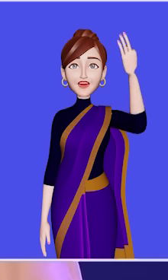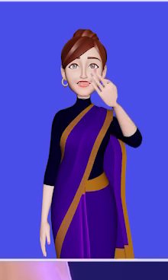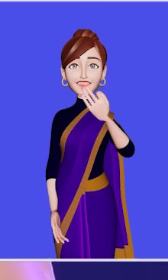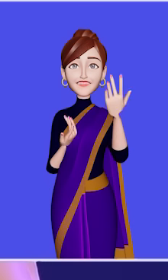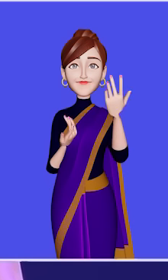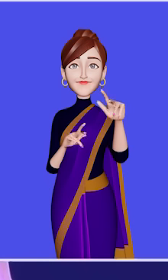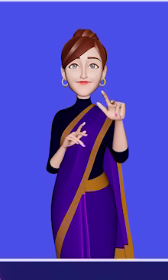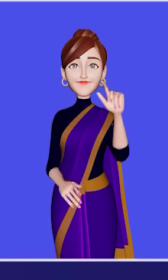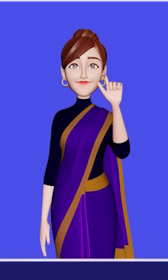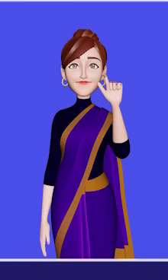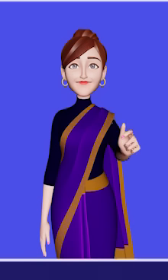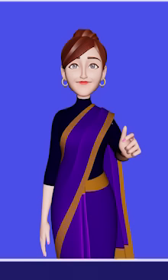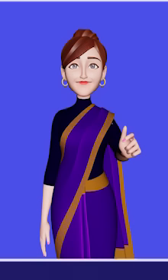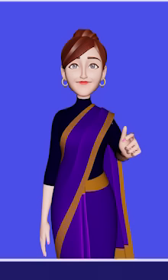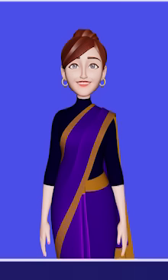researchers,